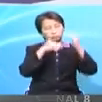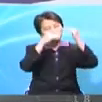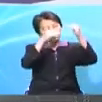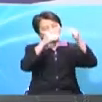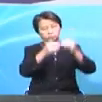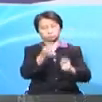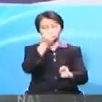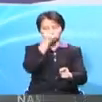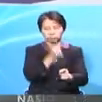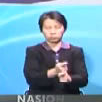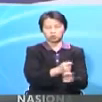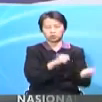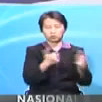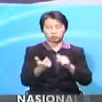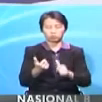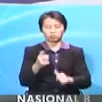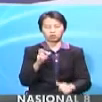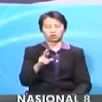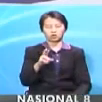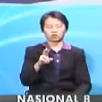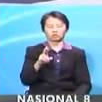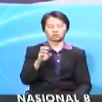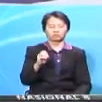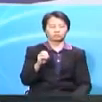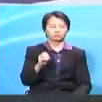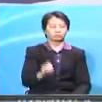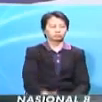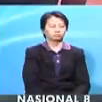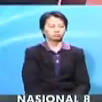ditetapkan oleh Arung separah